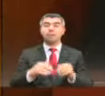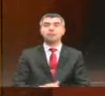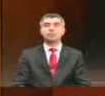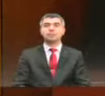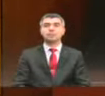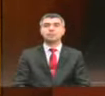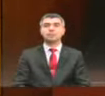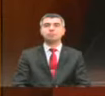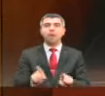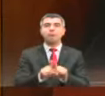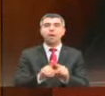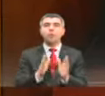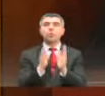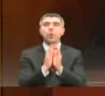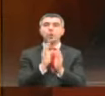أيتما ديستما